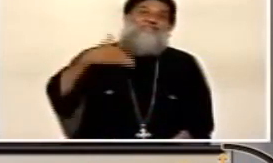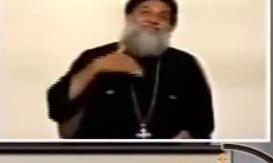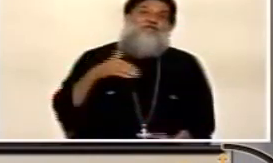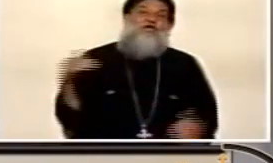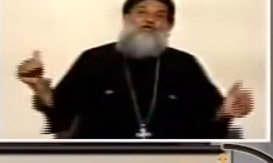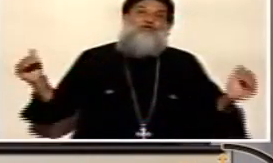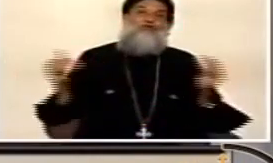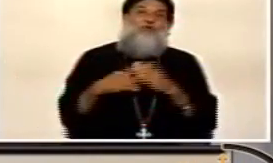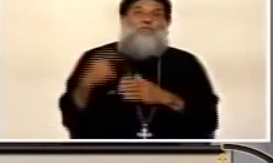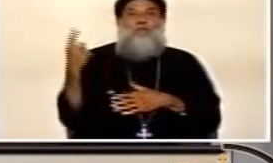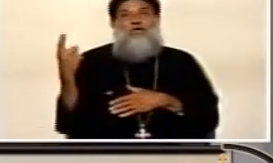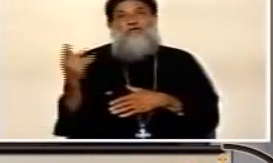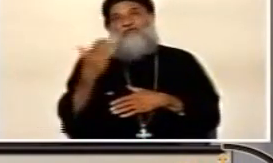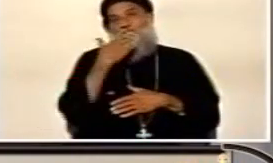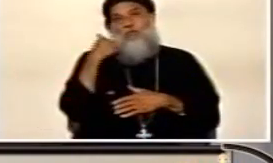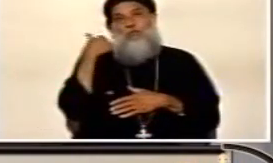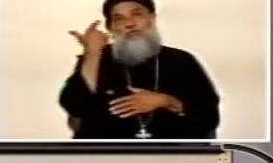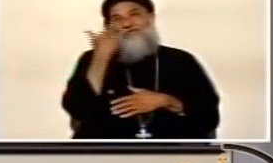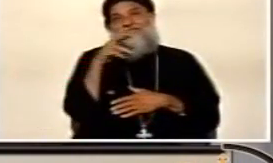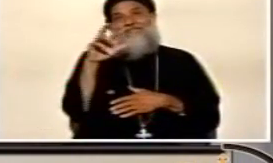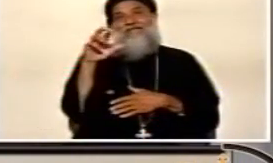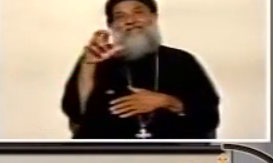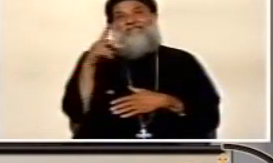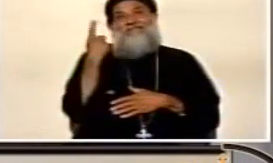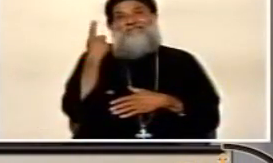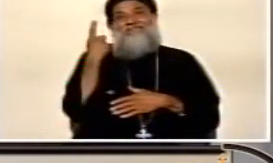يوم واحد توت يوم أحد